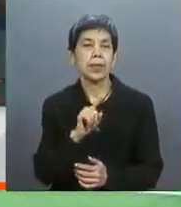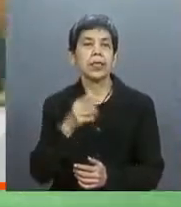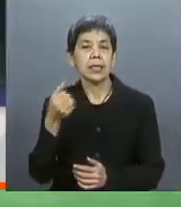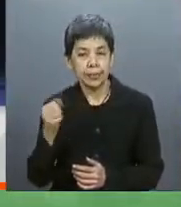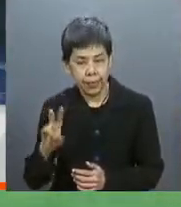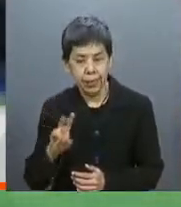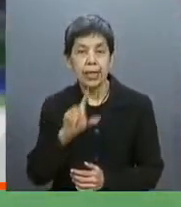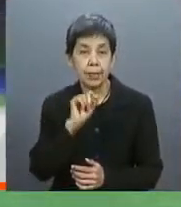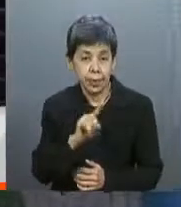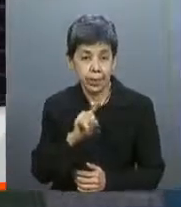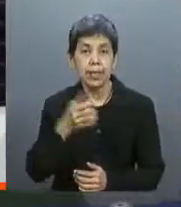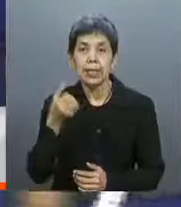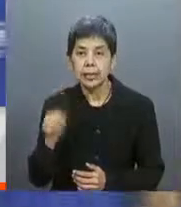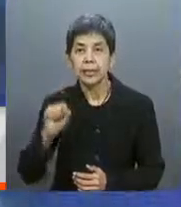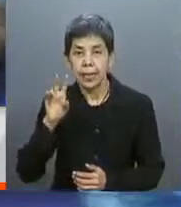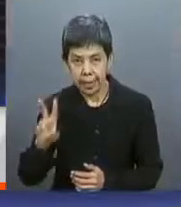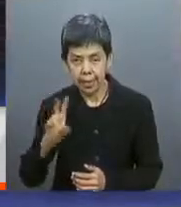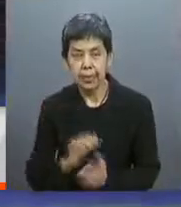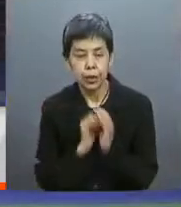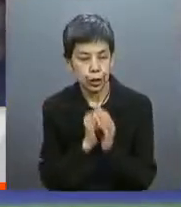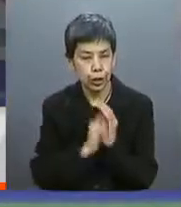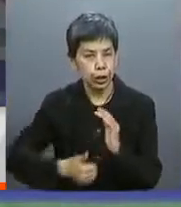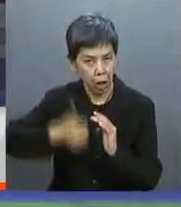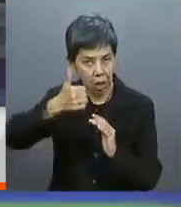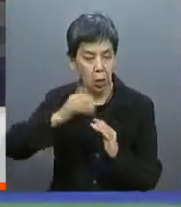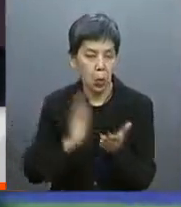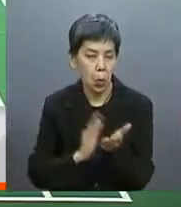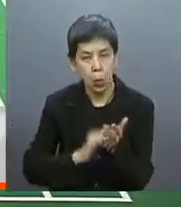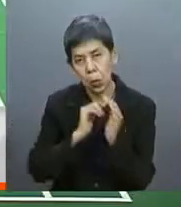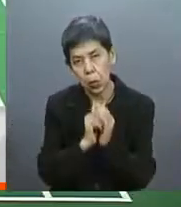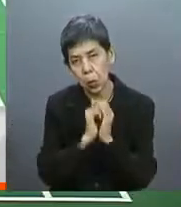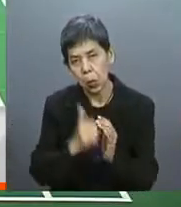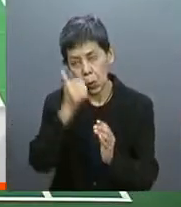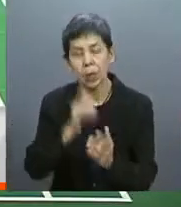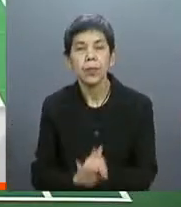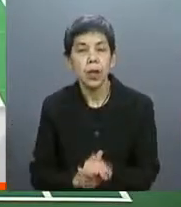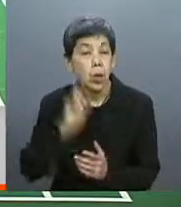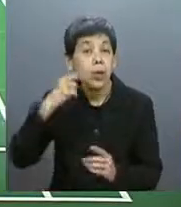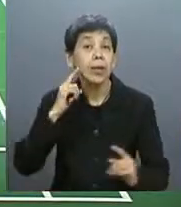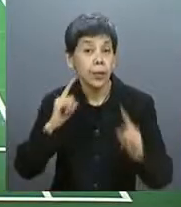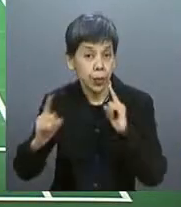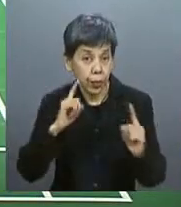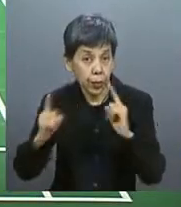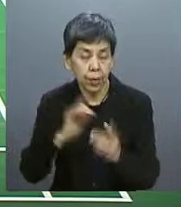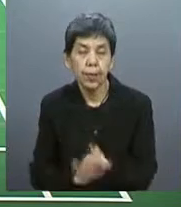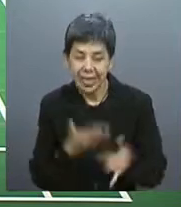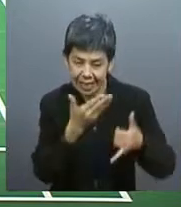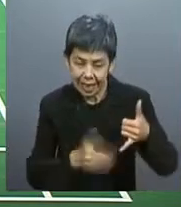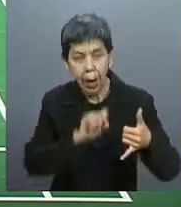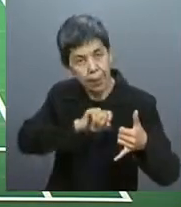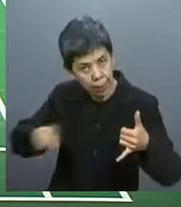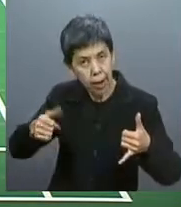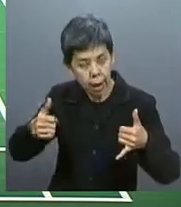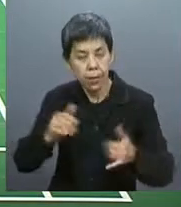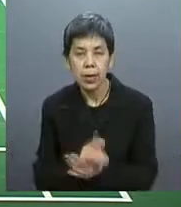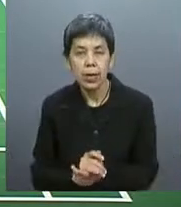ต่อ17แล้วก็21ต่อ17ยอดเยี่ยมครับหลินตันจากนั้นหญิงเดี่ยวนะครับหลีเสี่ยวรุ่ยเอาชนะห